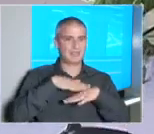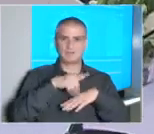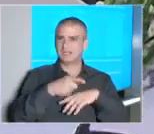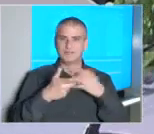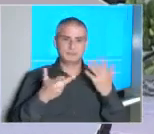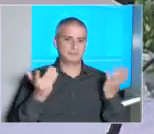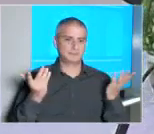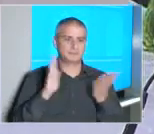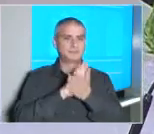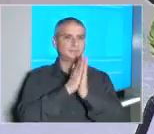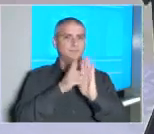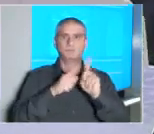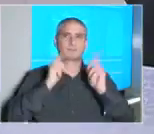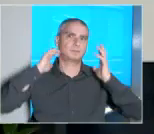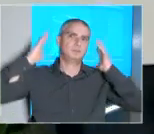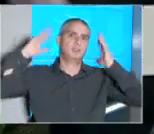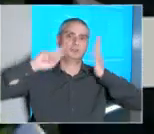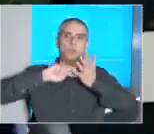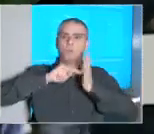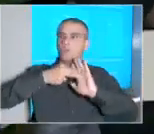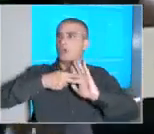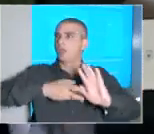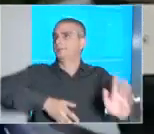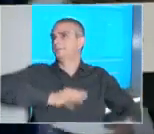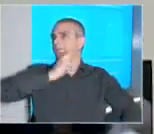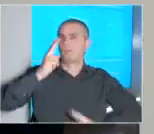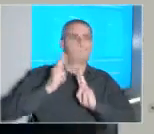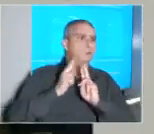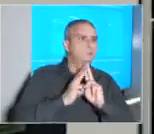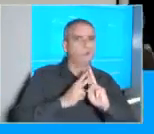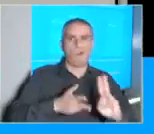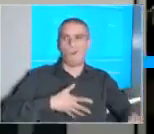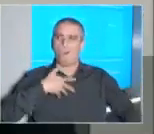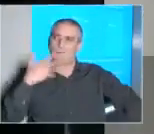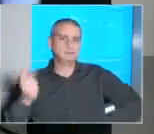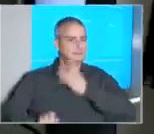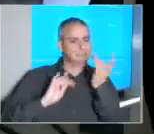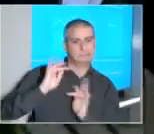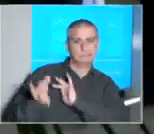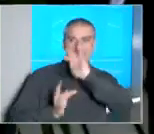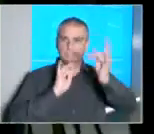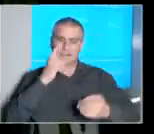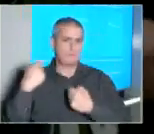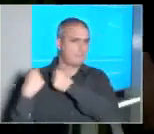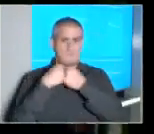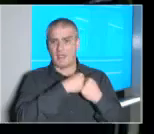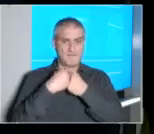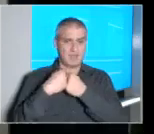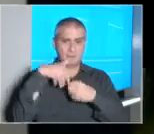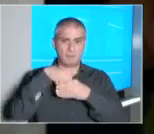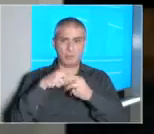זה הפך לאיזשהו תררם פוליטי כזה של פגישות וסכסוכים ומאבקים פנימיים